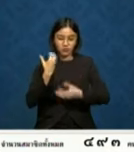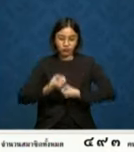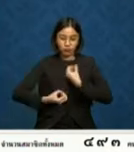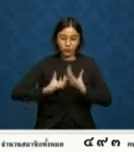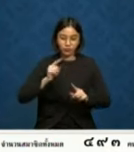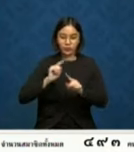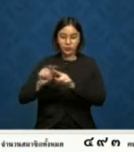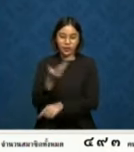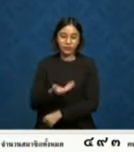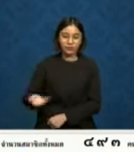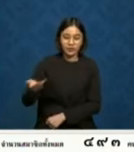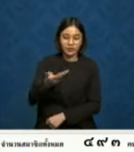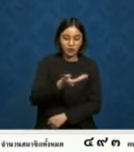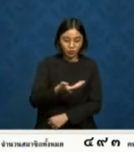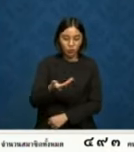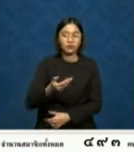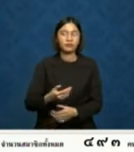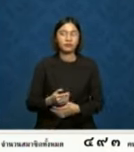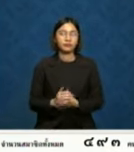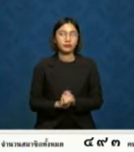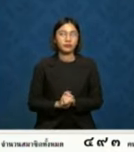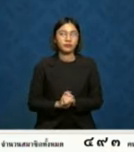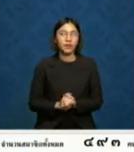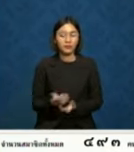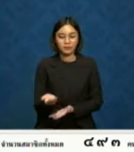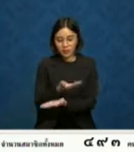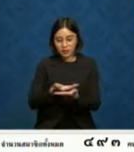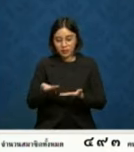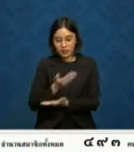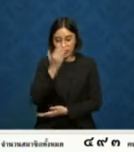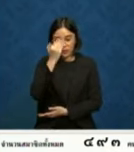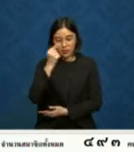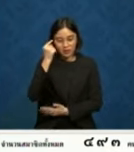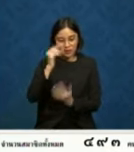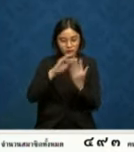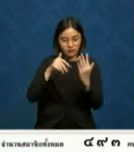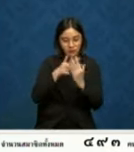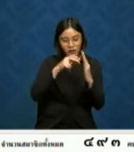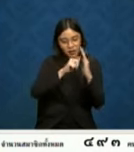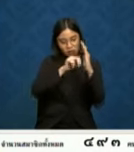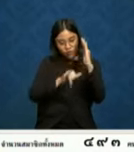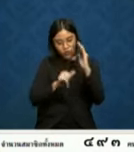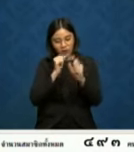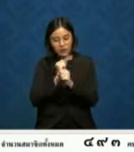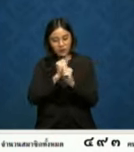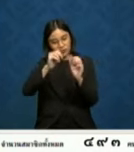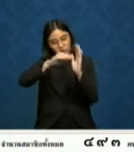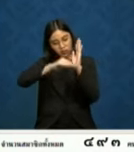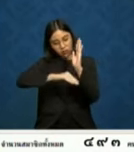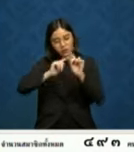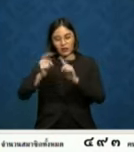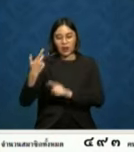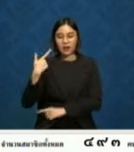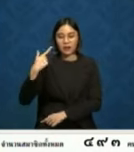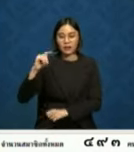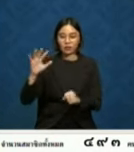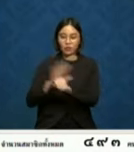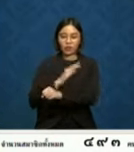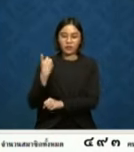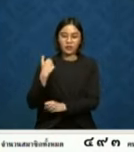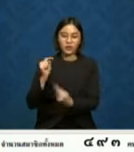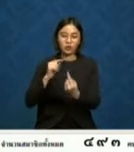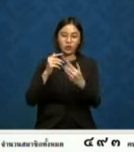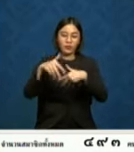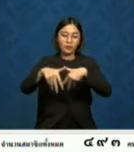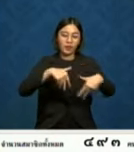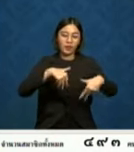เห็นของท่านสมาชิกเนี่ยไปพิจารณาเพื่อที่จะวางนโยบายวางกรอบการทำงานที่เพื่อให้เกิดประโยชน์สูงสุดกับพี่น้องประชา